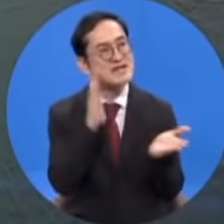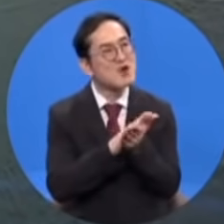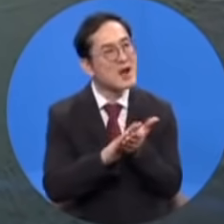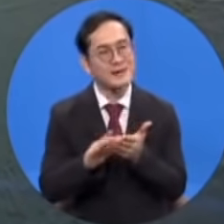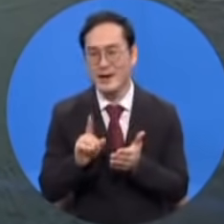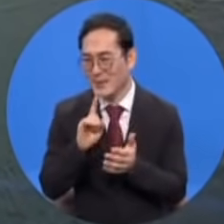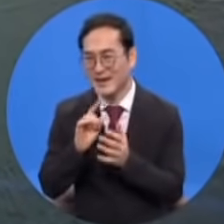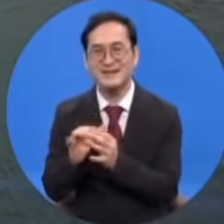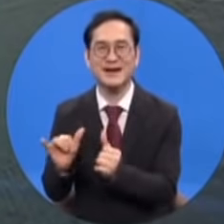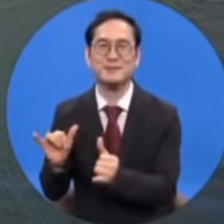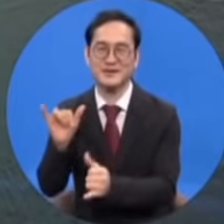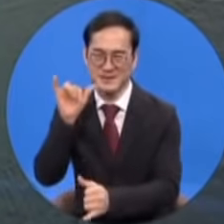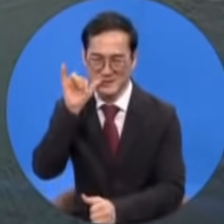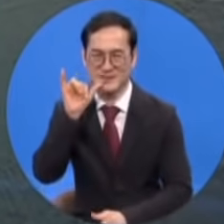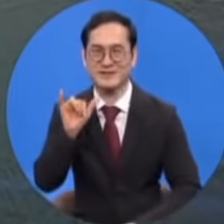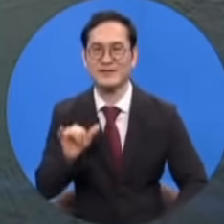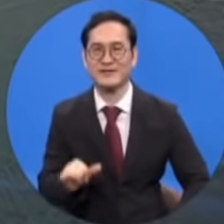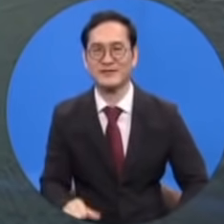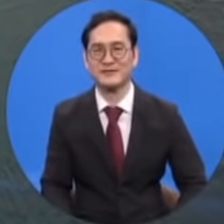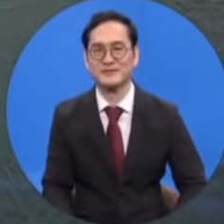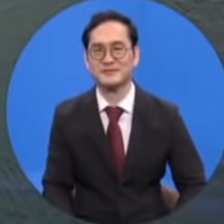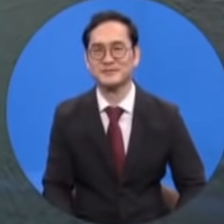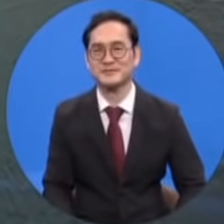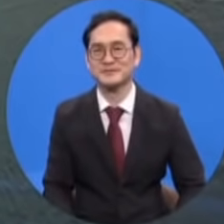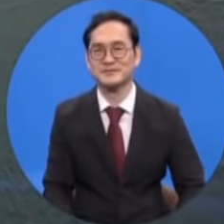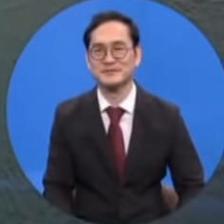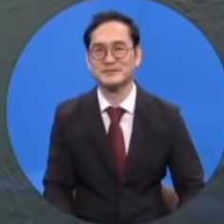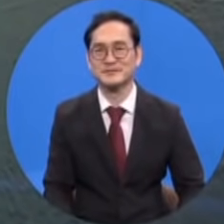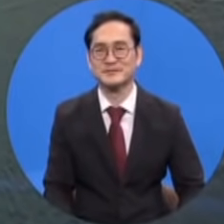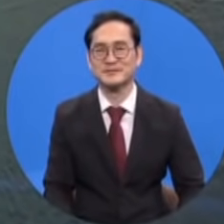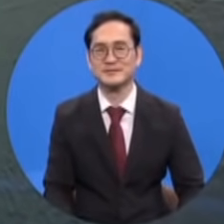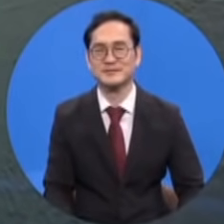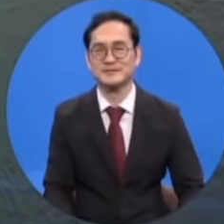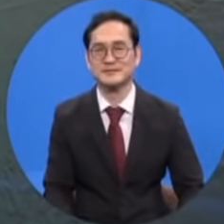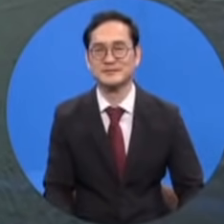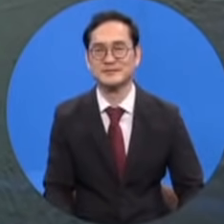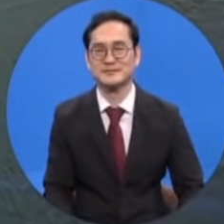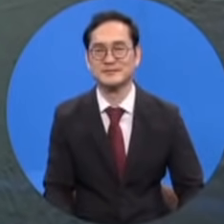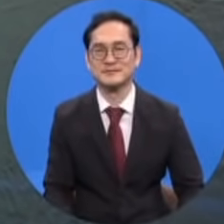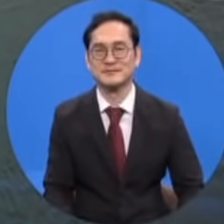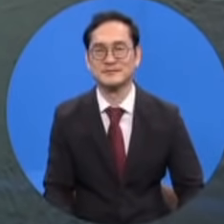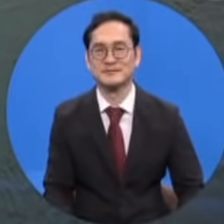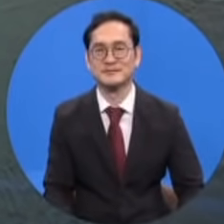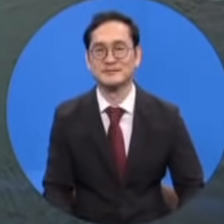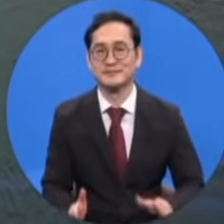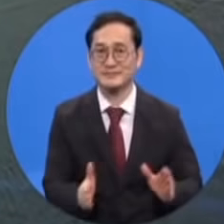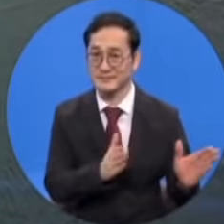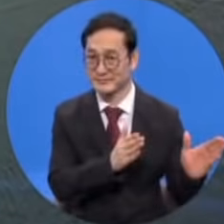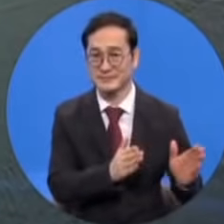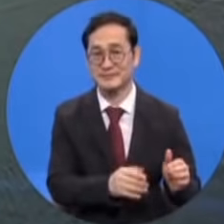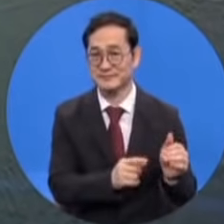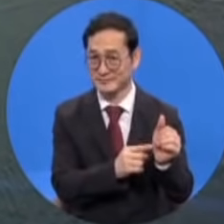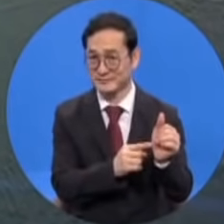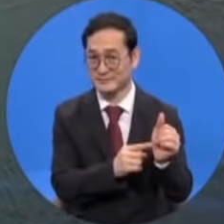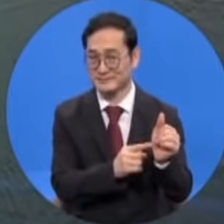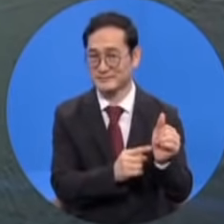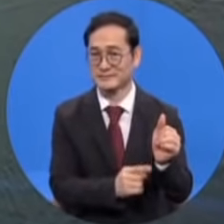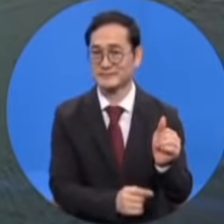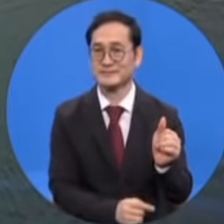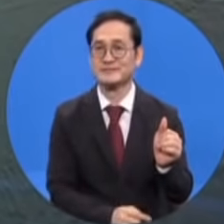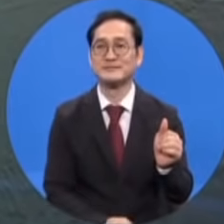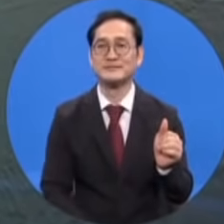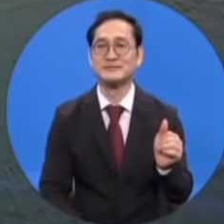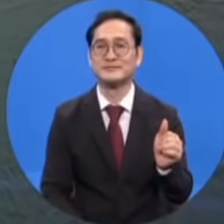개인적인 의견으로 제가 받아들이겠습니다 자 최근에 이재명 지사의 이 발언 일각에서는